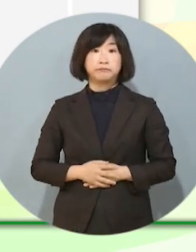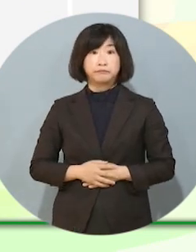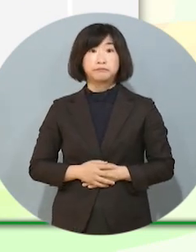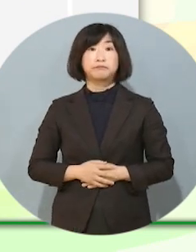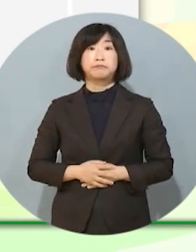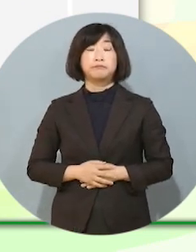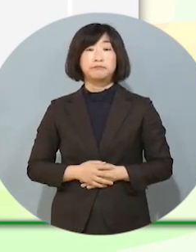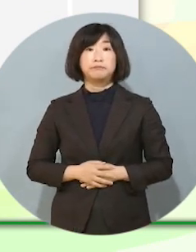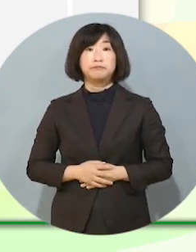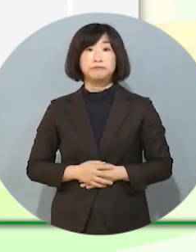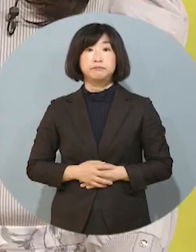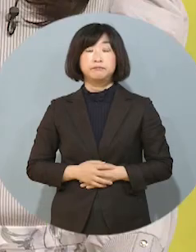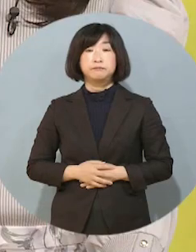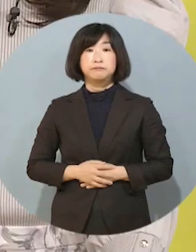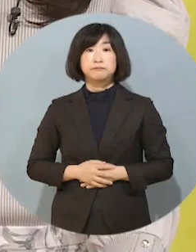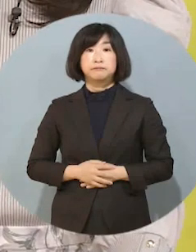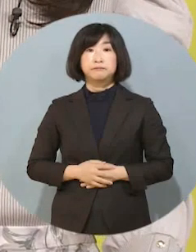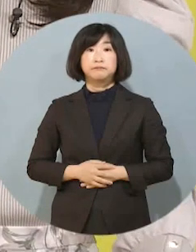ください